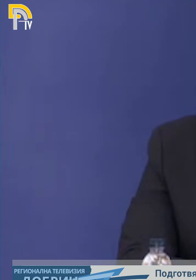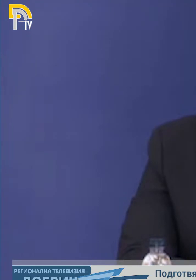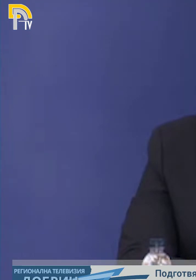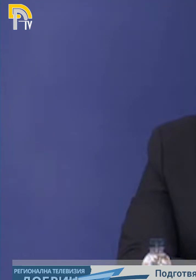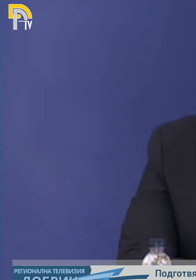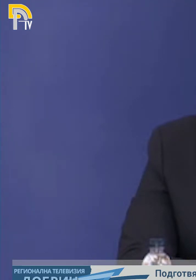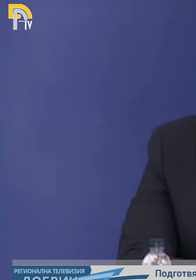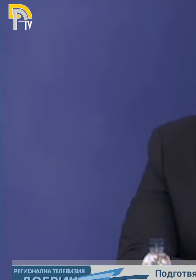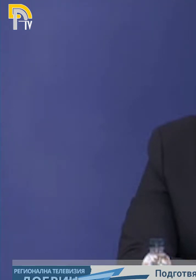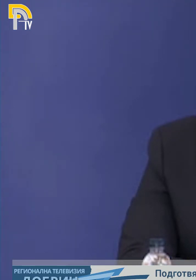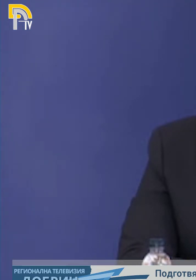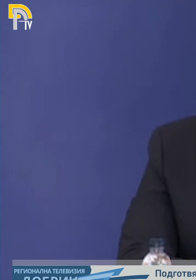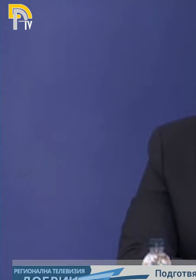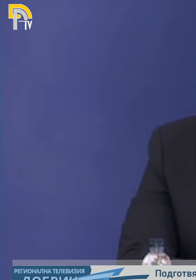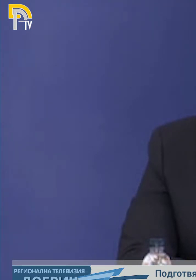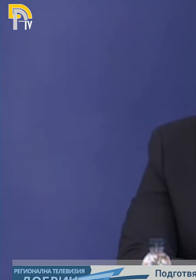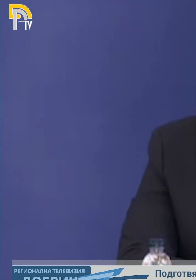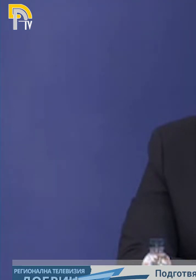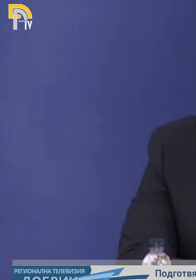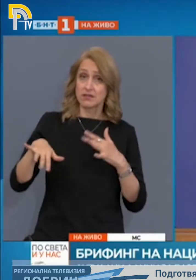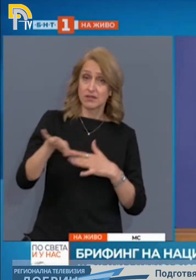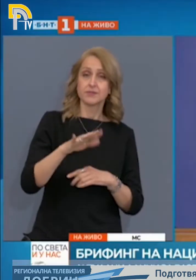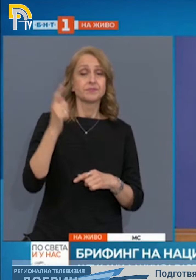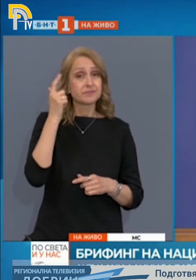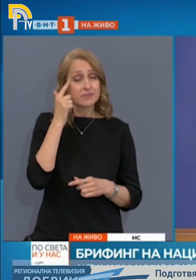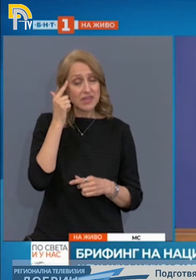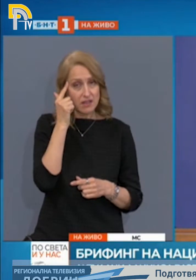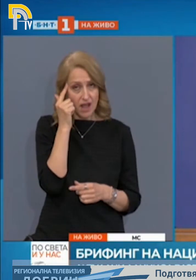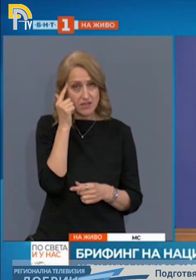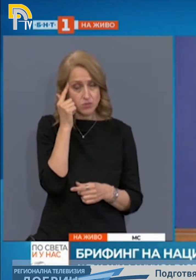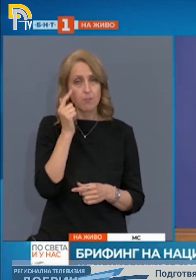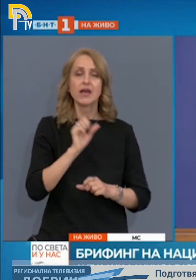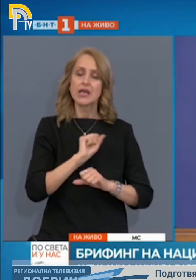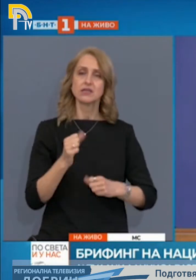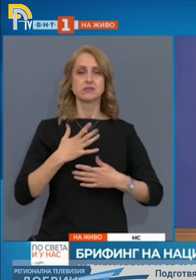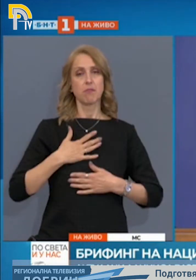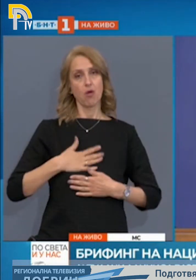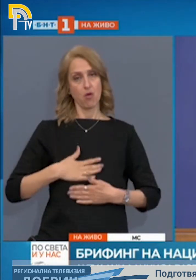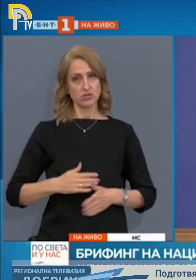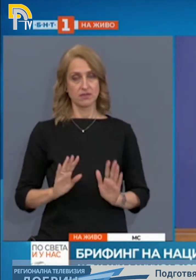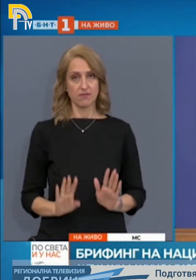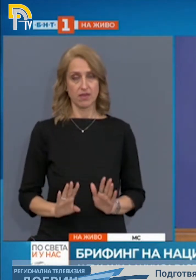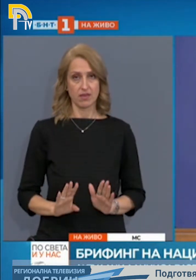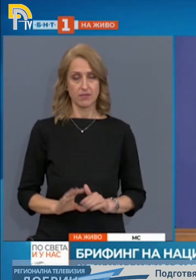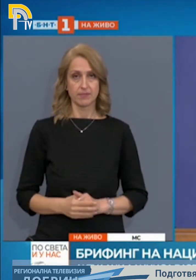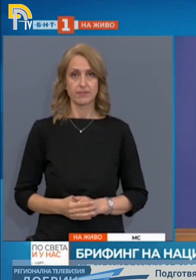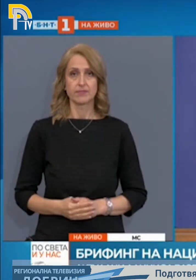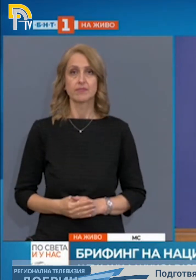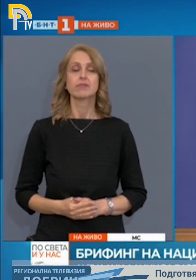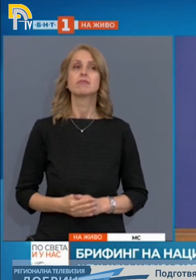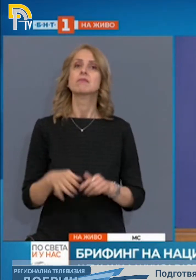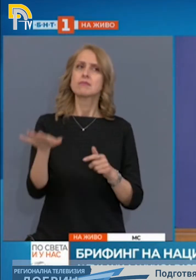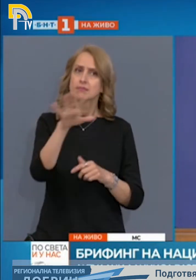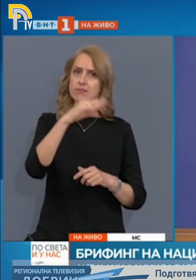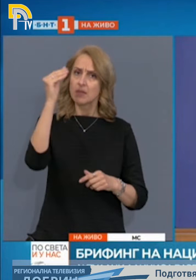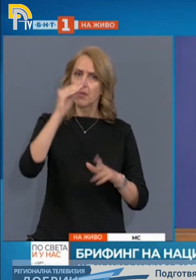граждани към разум и към спокойствие. Да